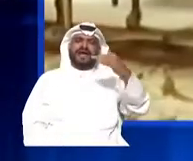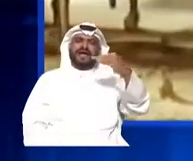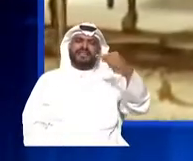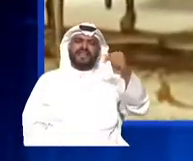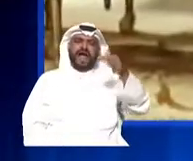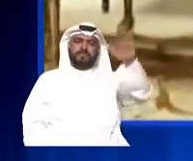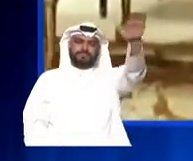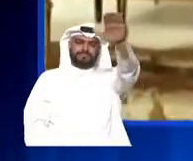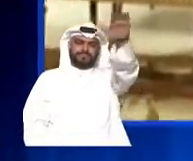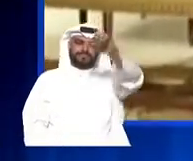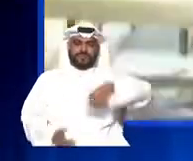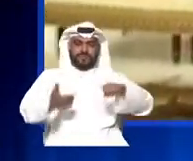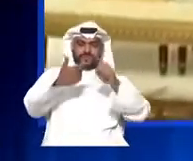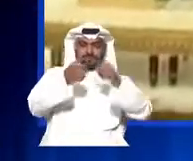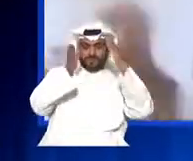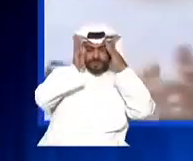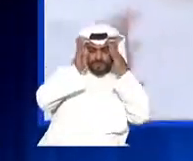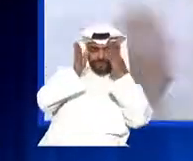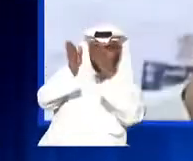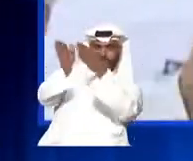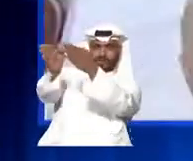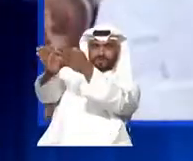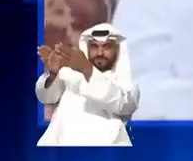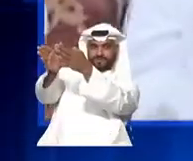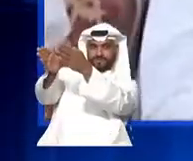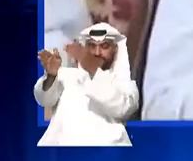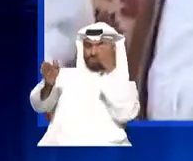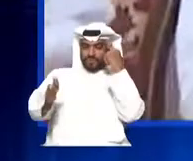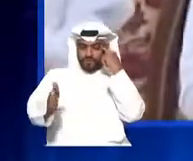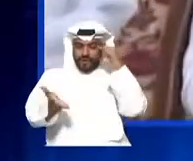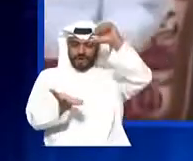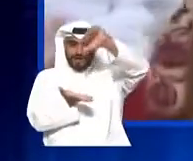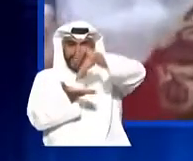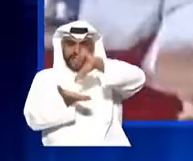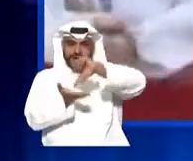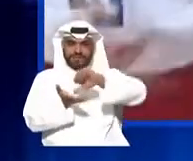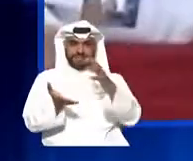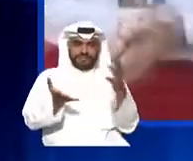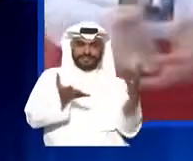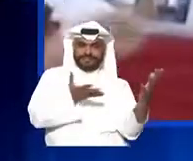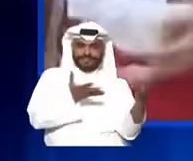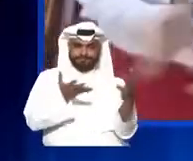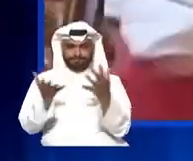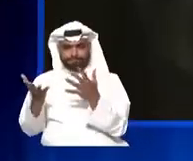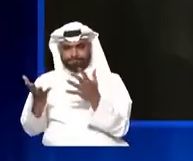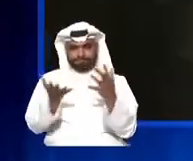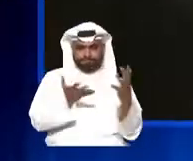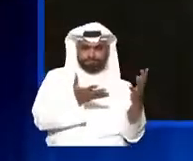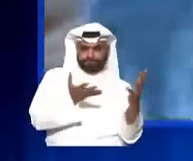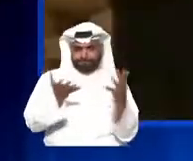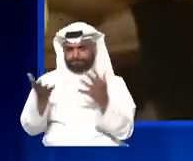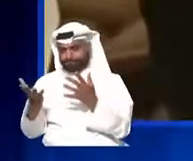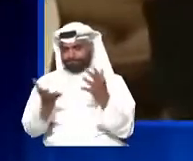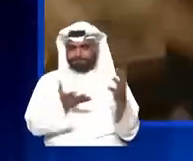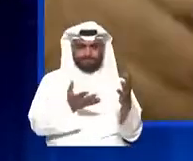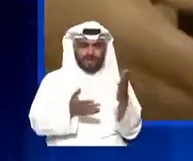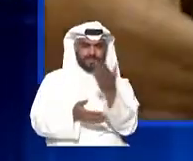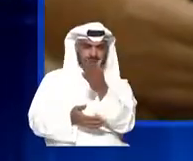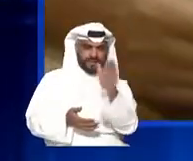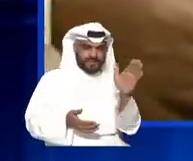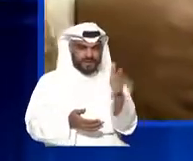ومن هو باتجاه الآخر الحقيقة الجانب الإيراني، وقد يكون هناك أطراف يعني بين البينين،